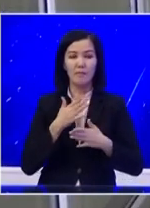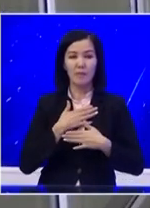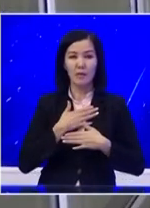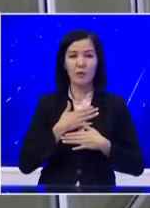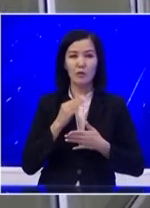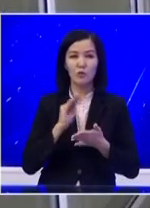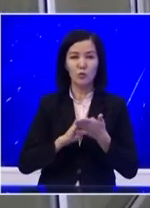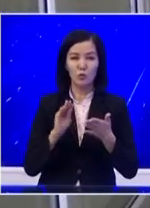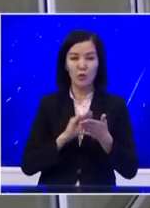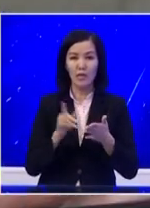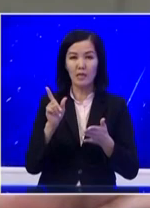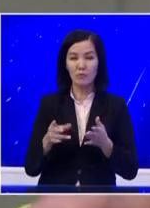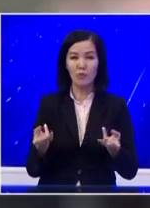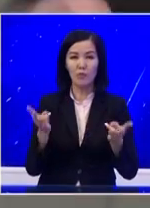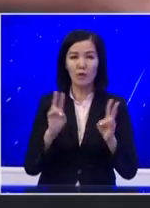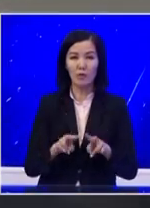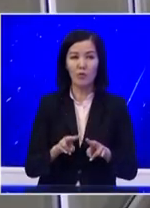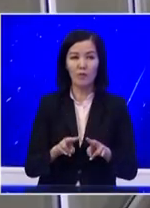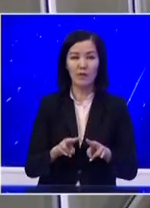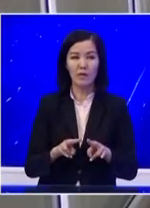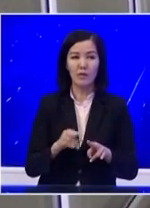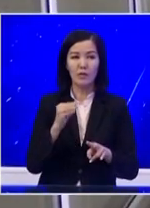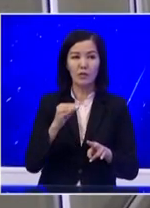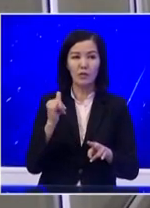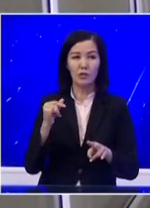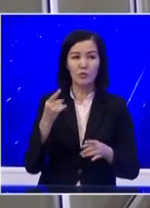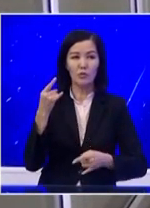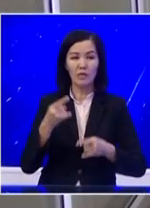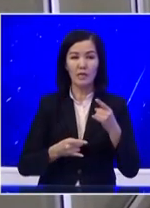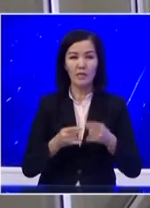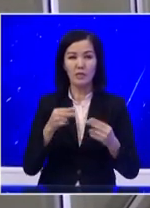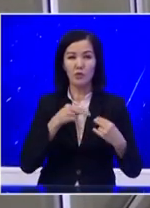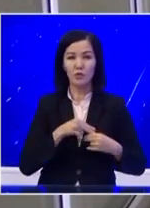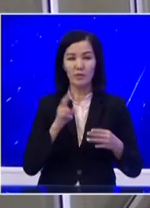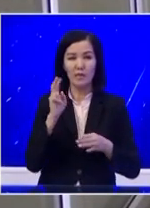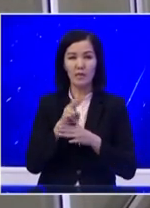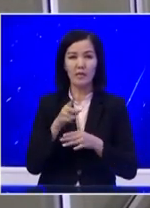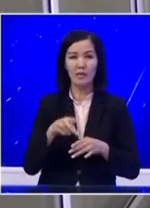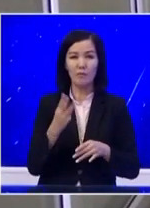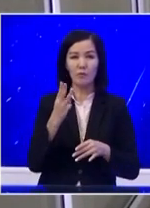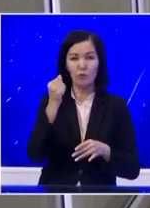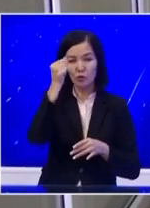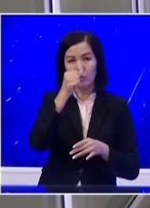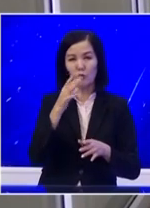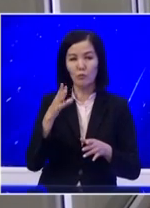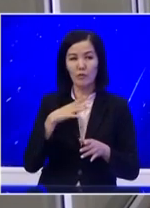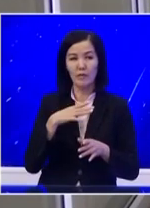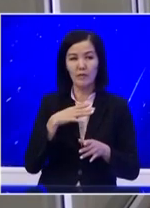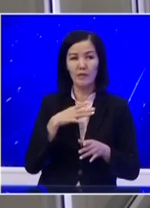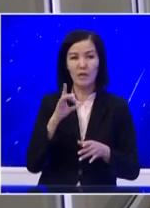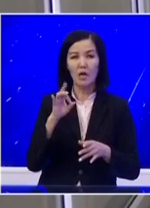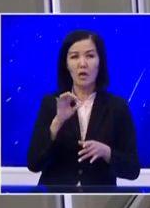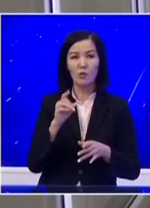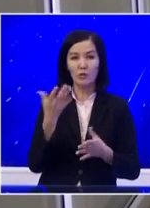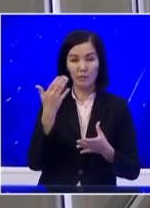үлкен үлесін қосқан осы кісілер. Мен Жетісу телеарнасына жұмысқа келген кезде, ол 2003 жыл болатын. Сол кезден бері мен Роза